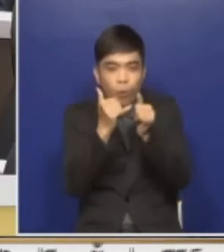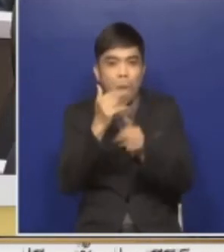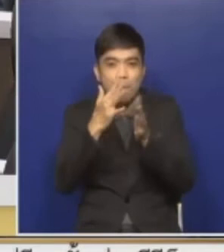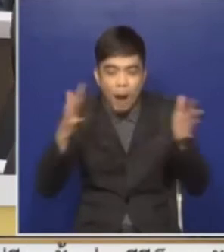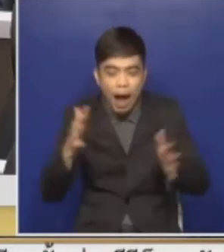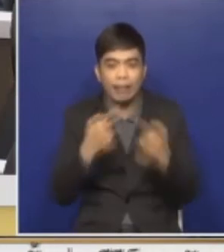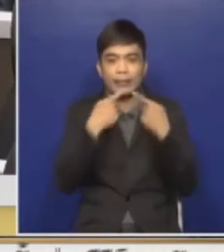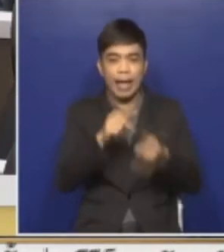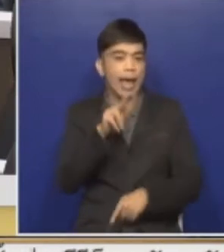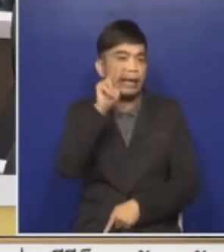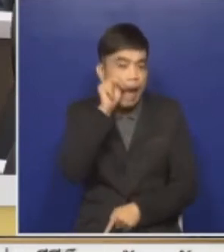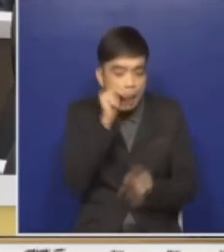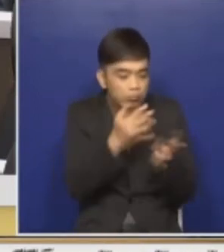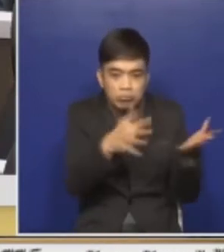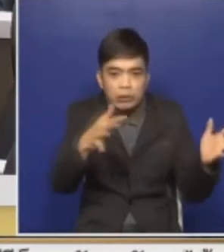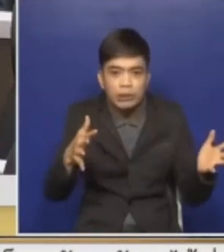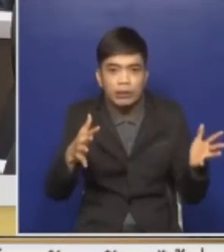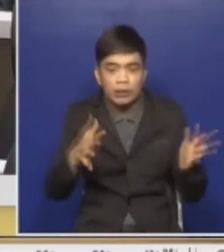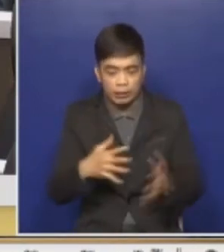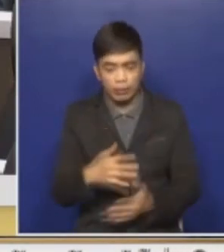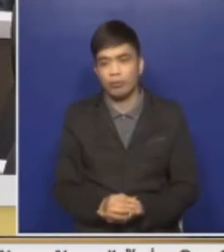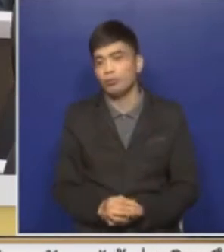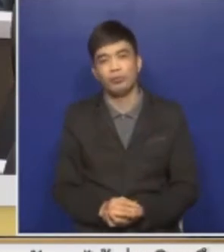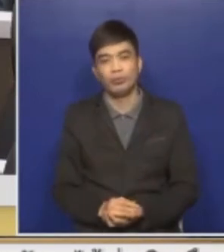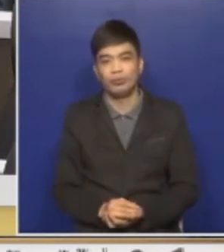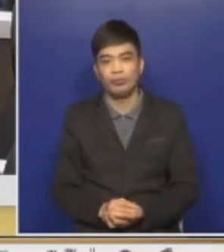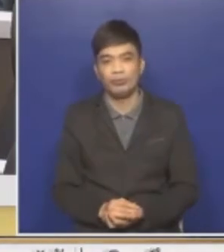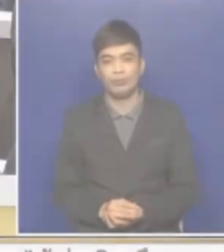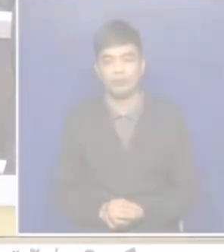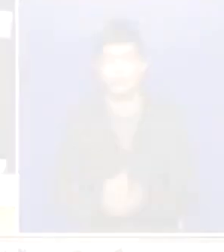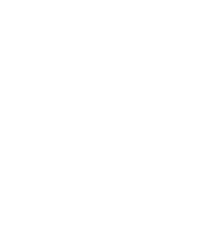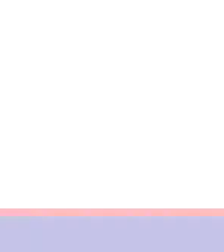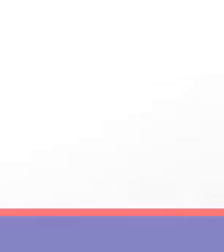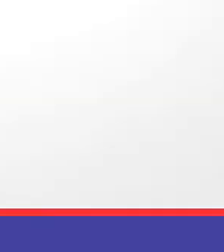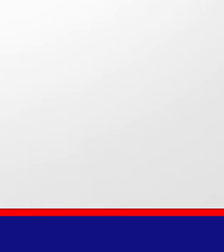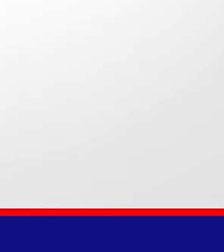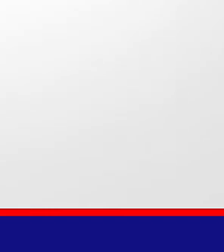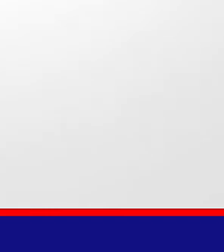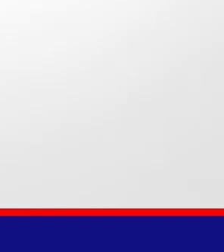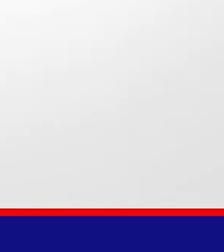นที่เราสนับสนุนท่องเที่ยวเนี่ยค่ะขาดรายได้ค่ะท่านประธานขอบคุณค่ะ ครับ